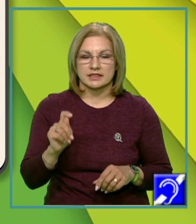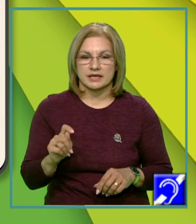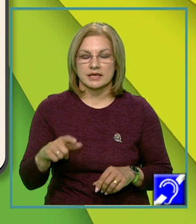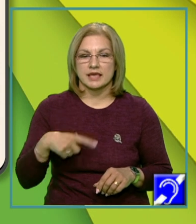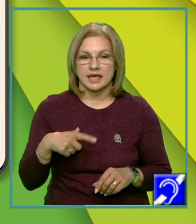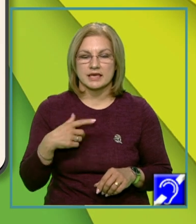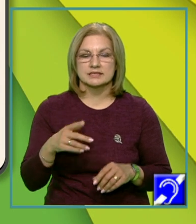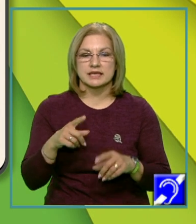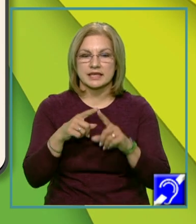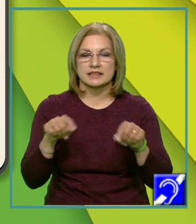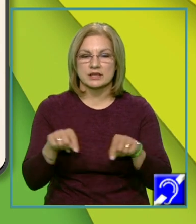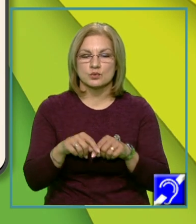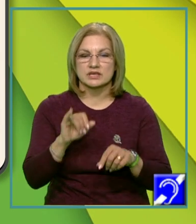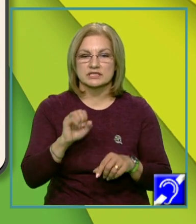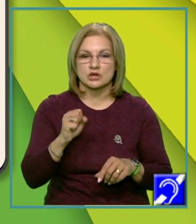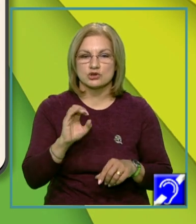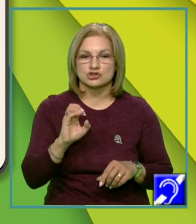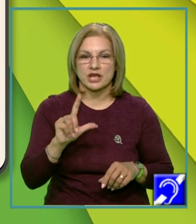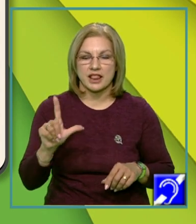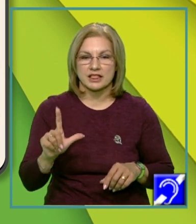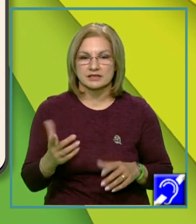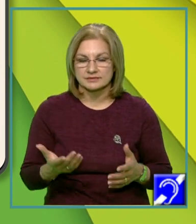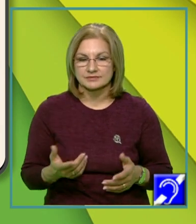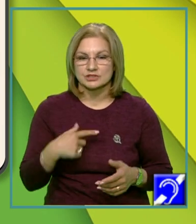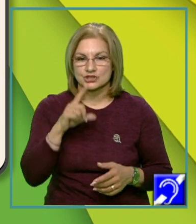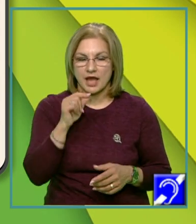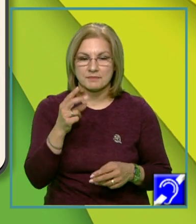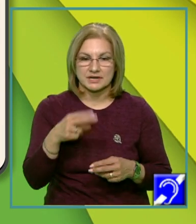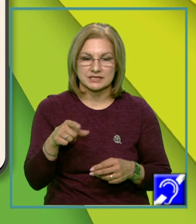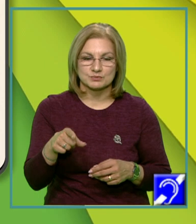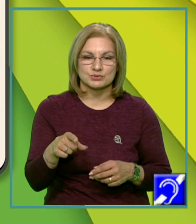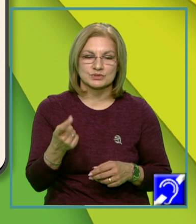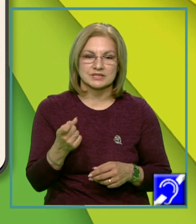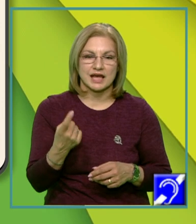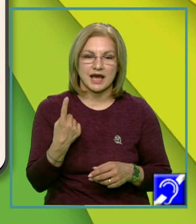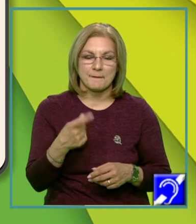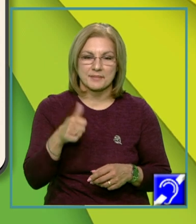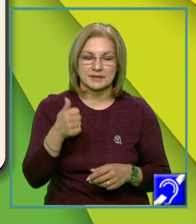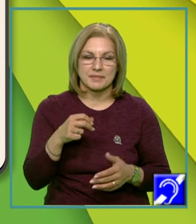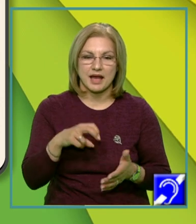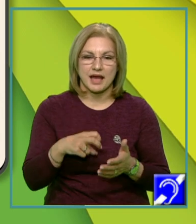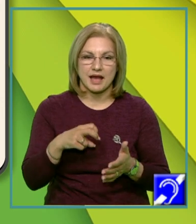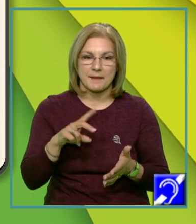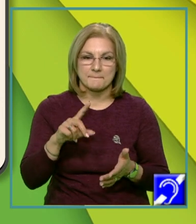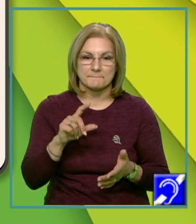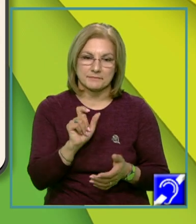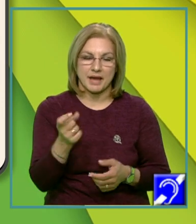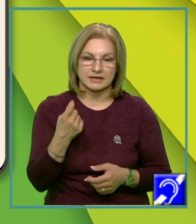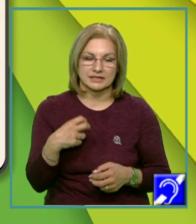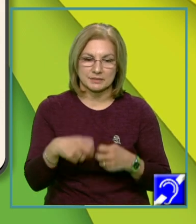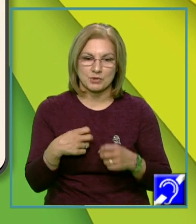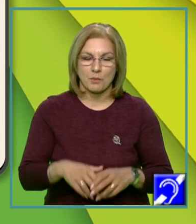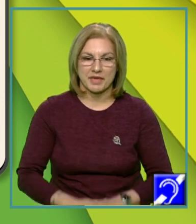este triunghi isoscel și am răspuns la prima parte ha